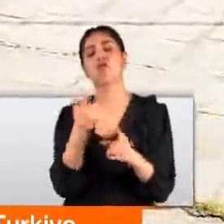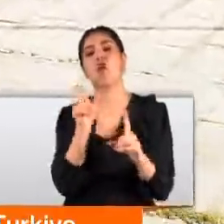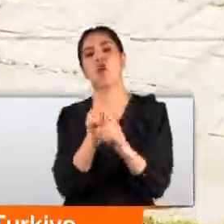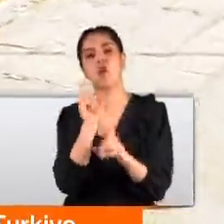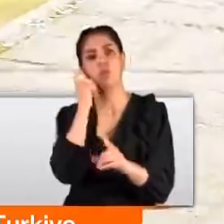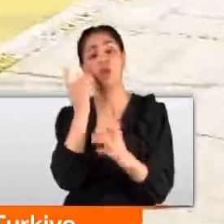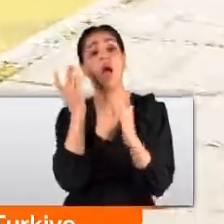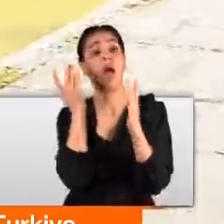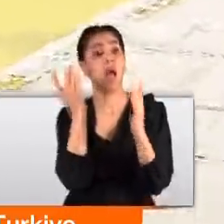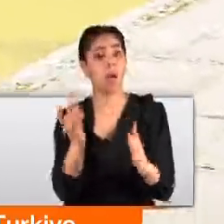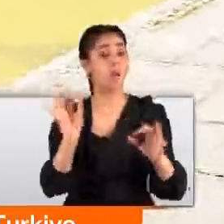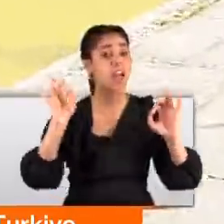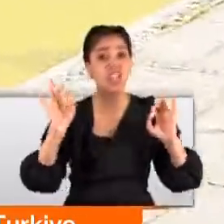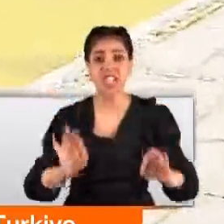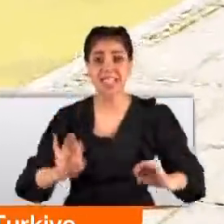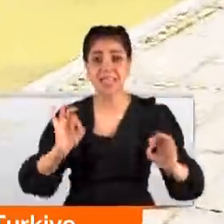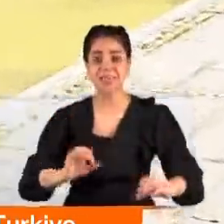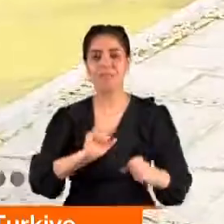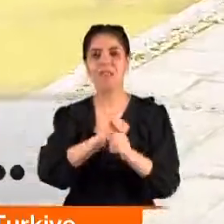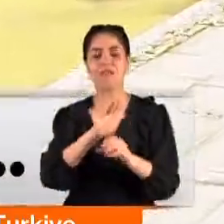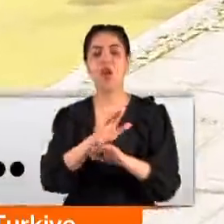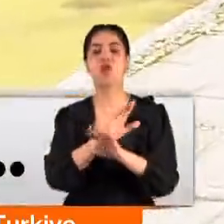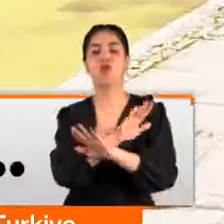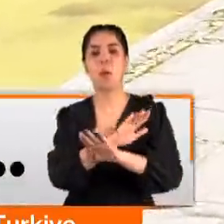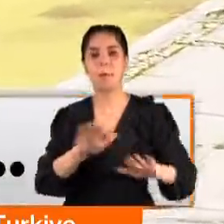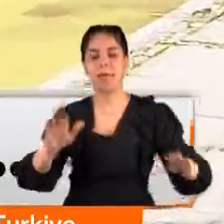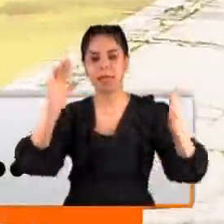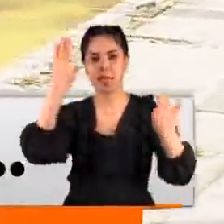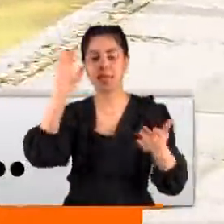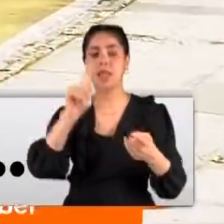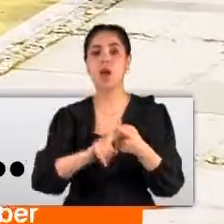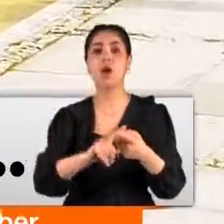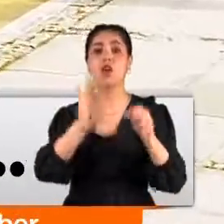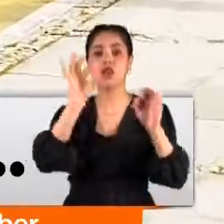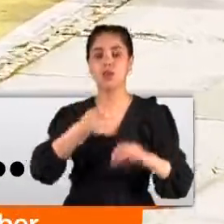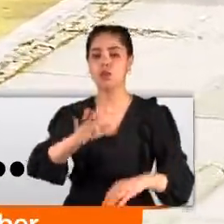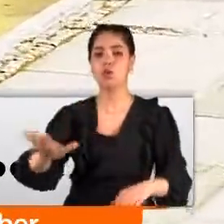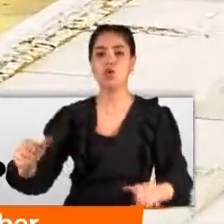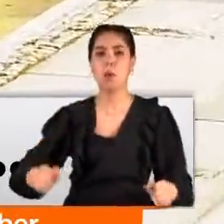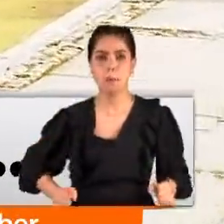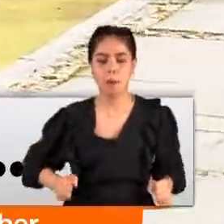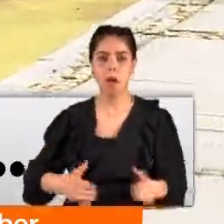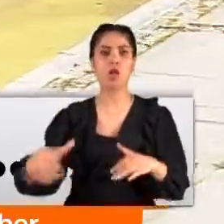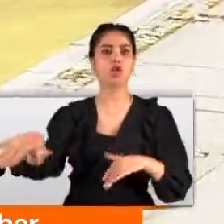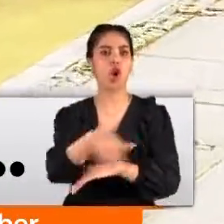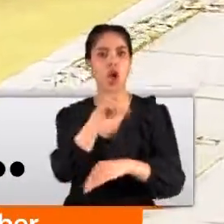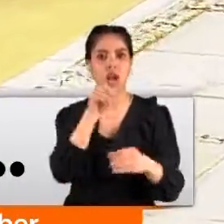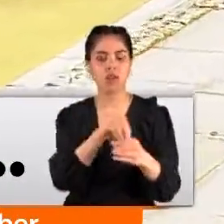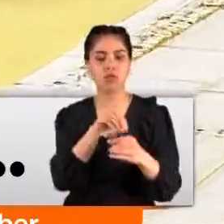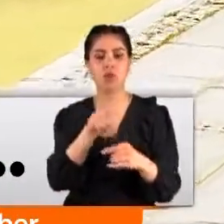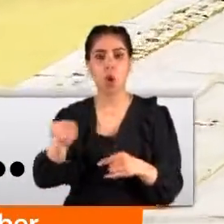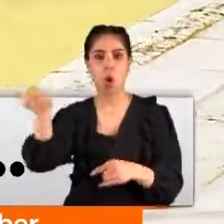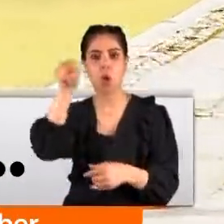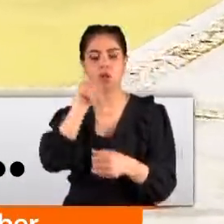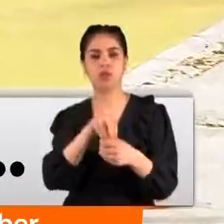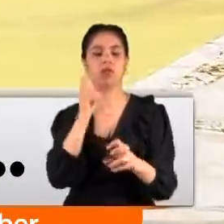düşündük. Ama şimdi Covid'in etkisi azalıyor. Çocuklar yeniden parktalar, sokaktalar. İşte bu onlar